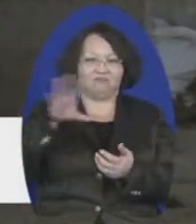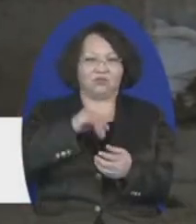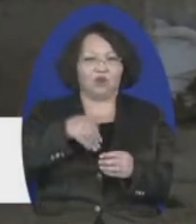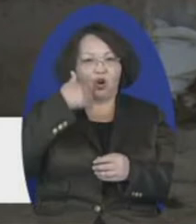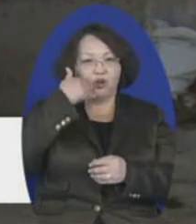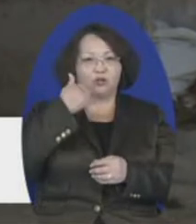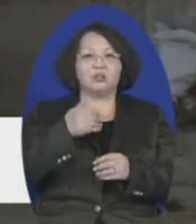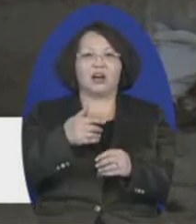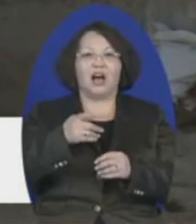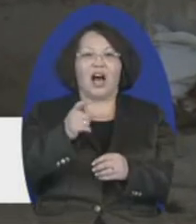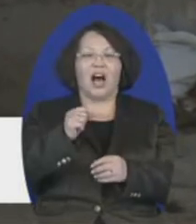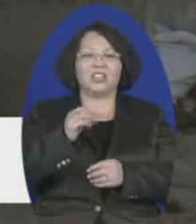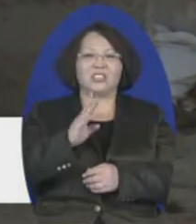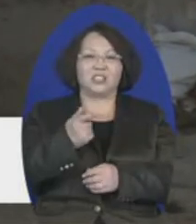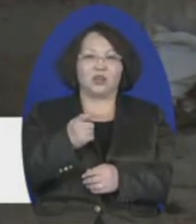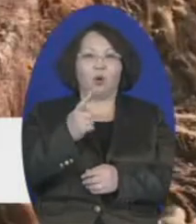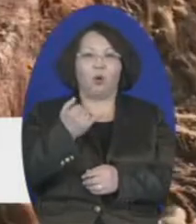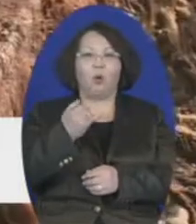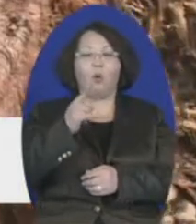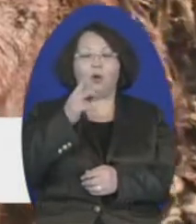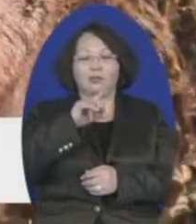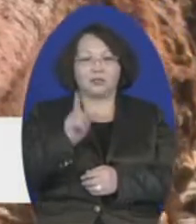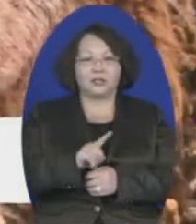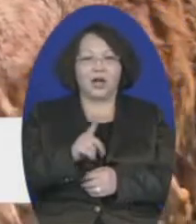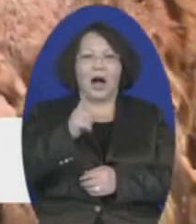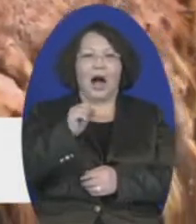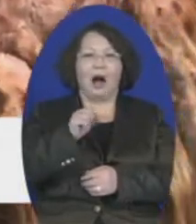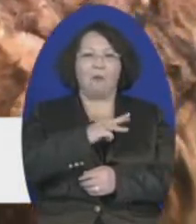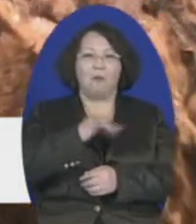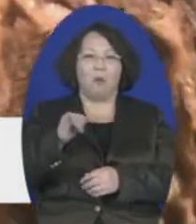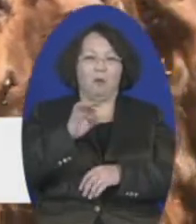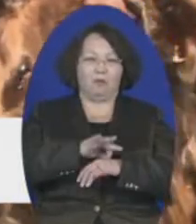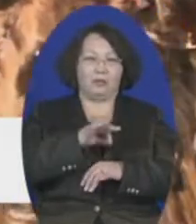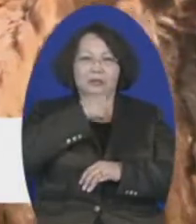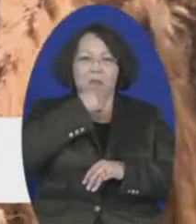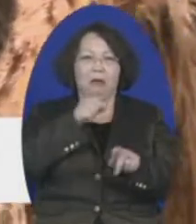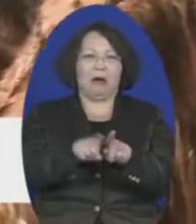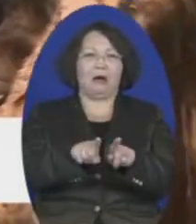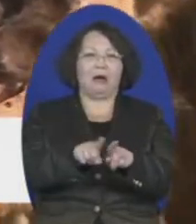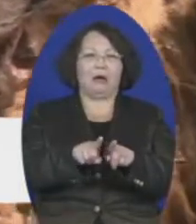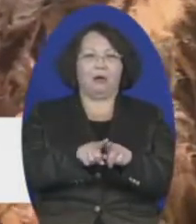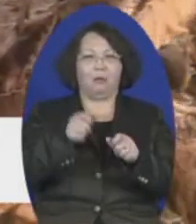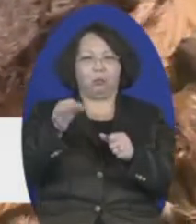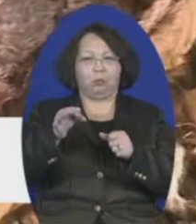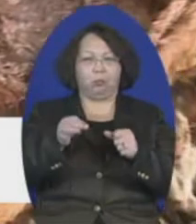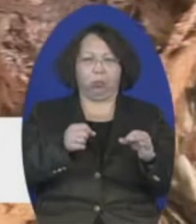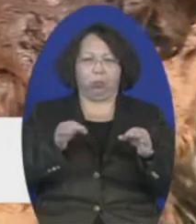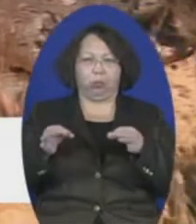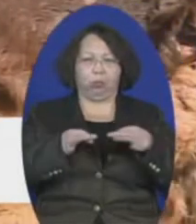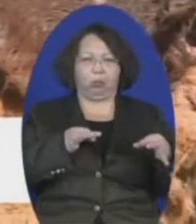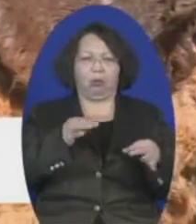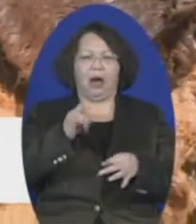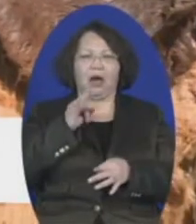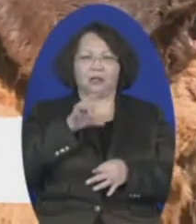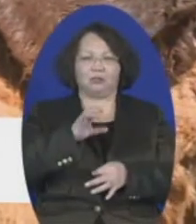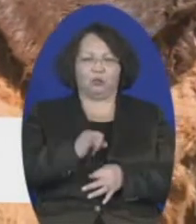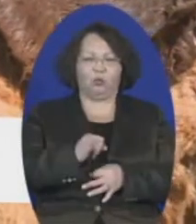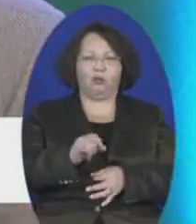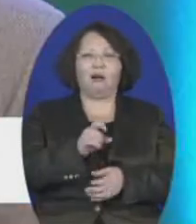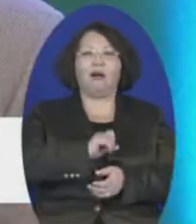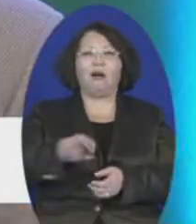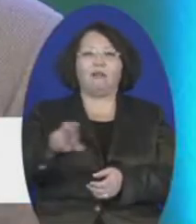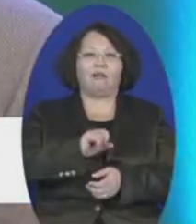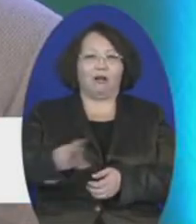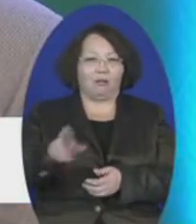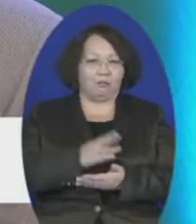хачиг хувалц хамууны сорвтой. Яманы арьсны 40% нь яг ийм шалтгаанаар дайвар бүтээгдэхүүнтэйгээ хамт хаягдж байна.